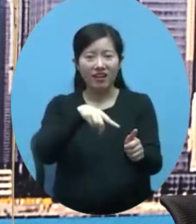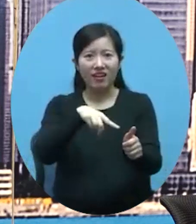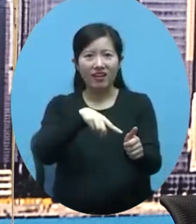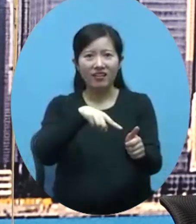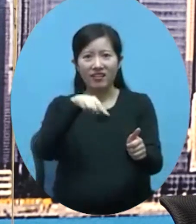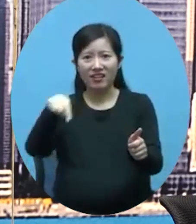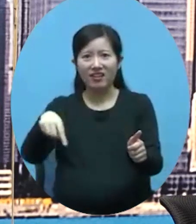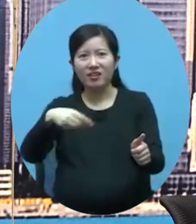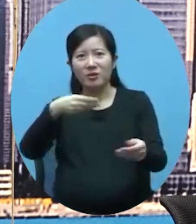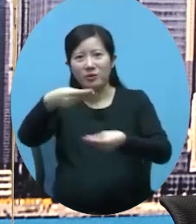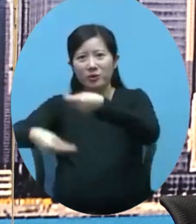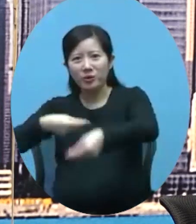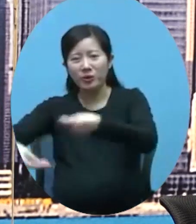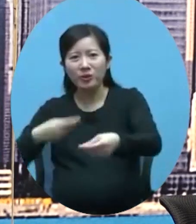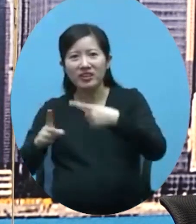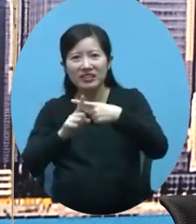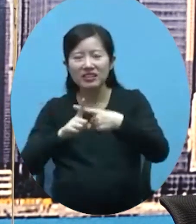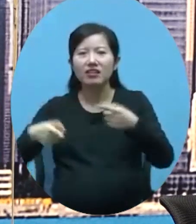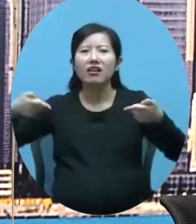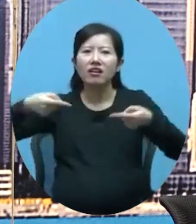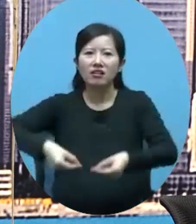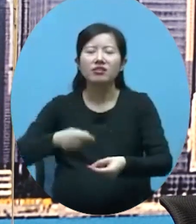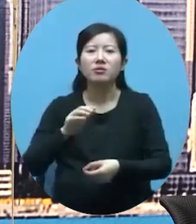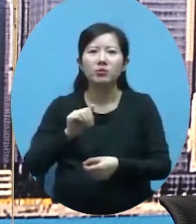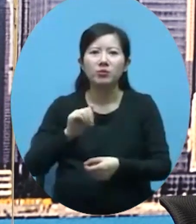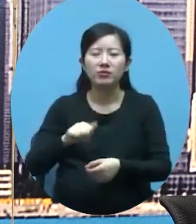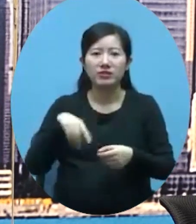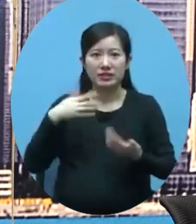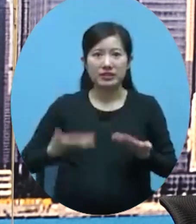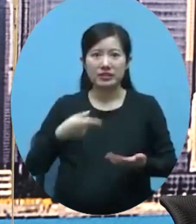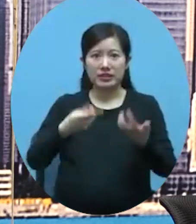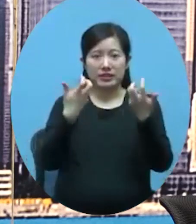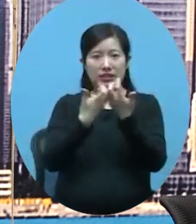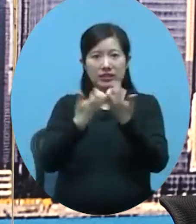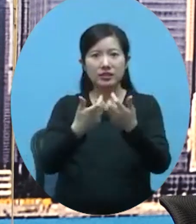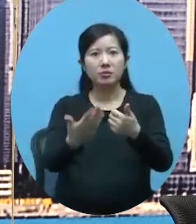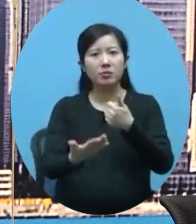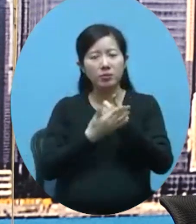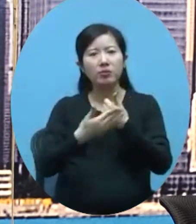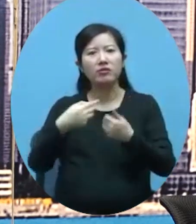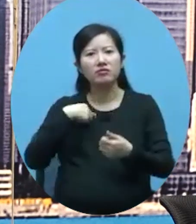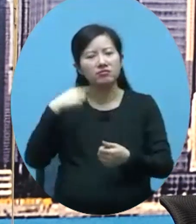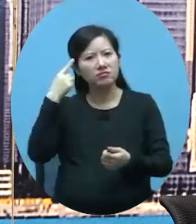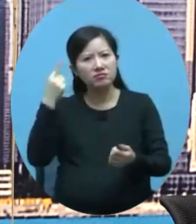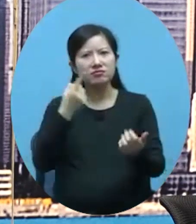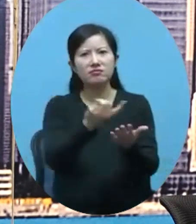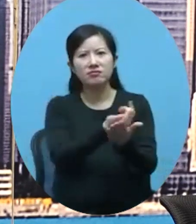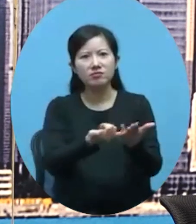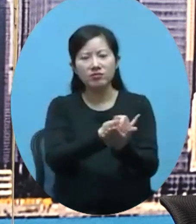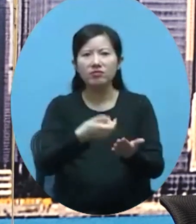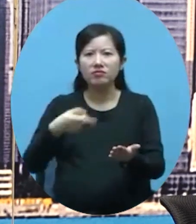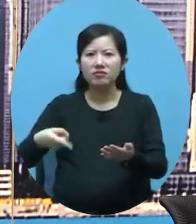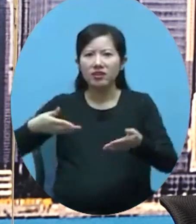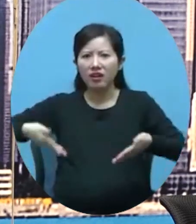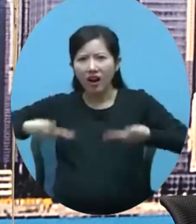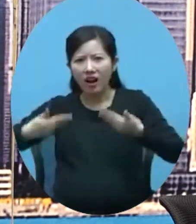区传播病毒的风险有关的数据也有助我们评估社区中病况轻微